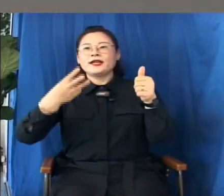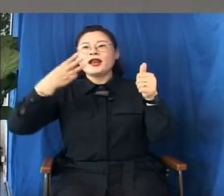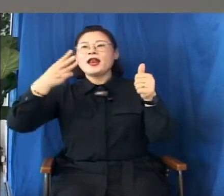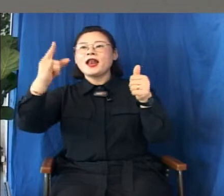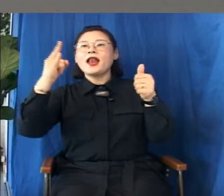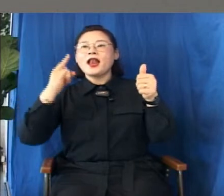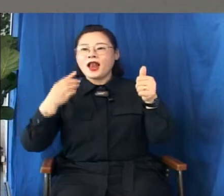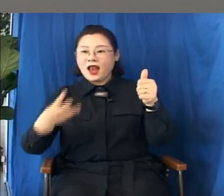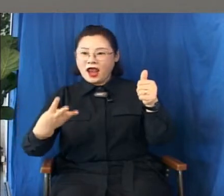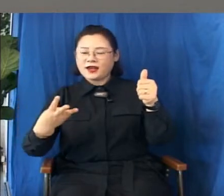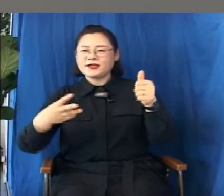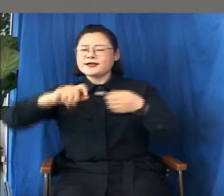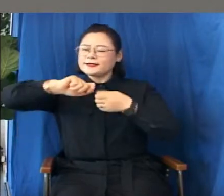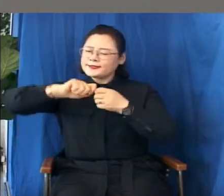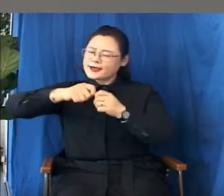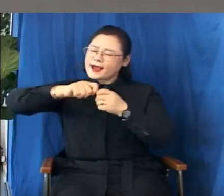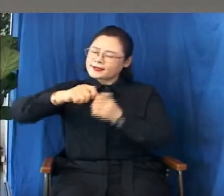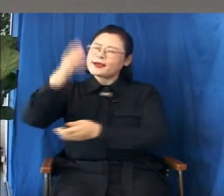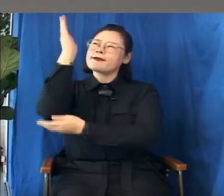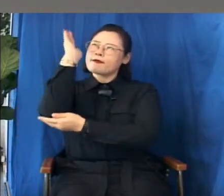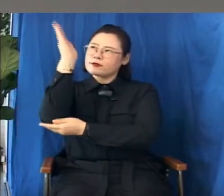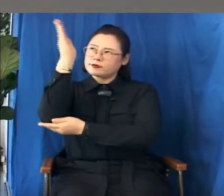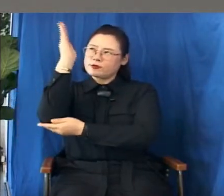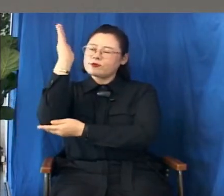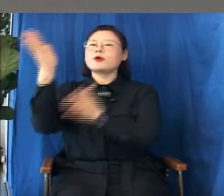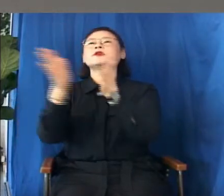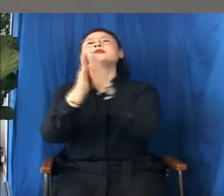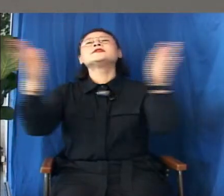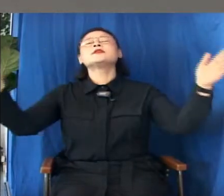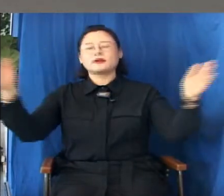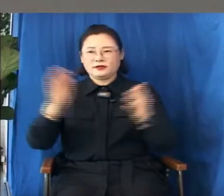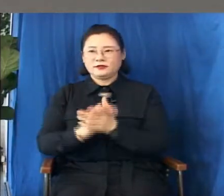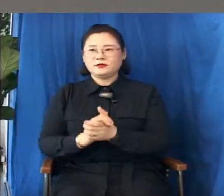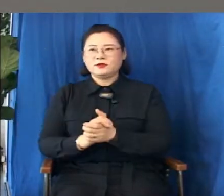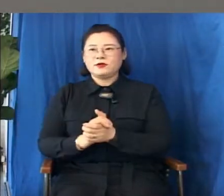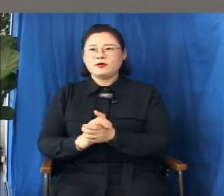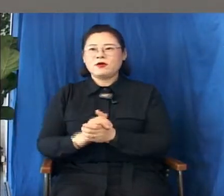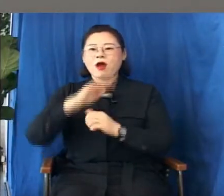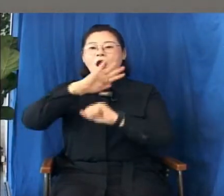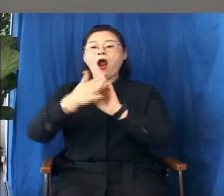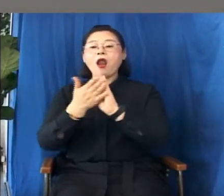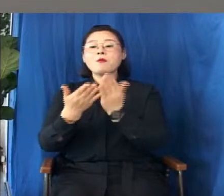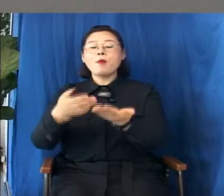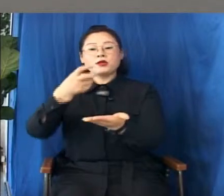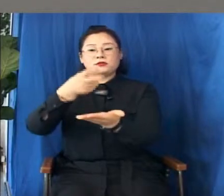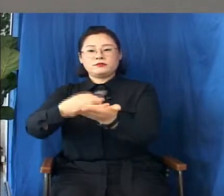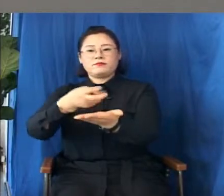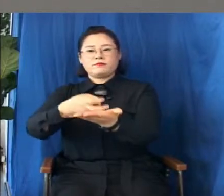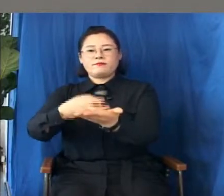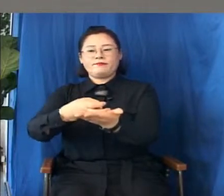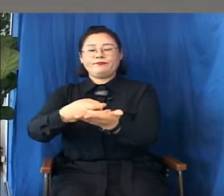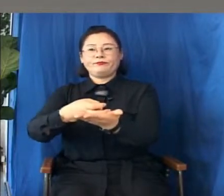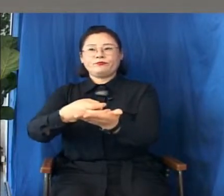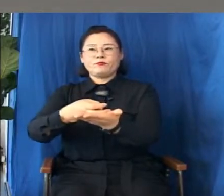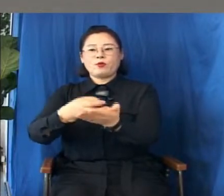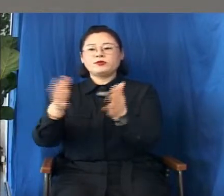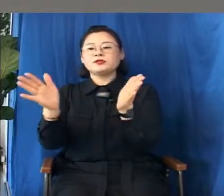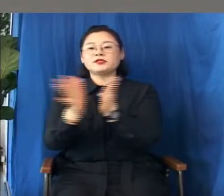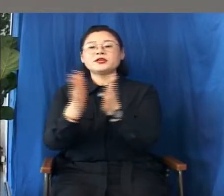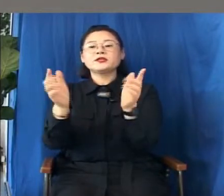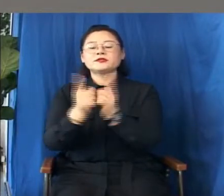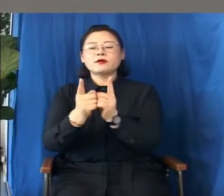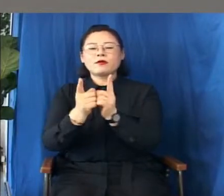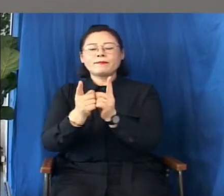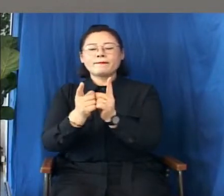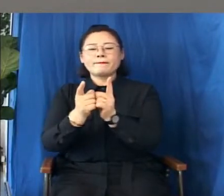하기 시작한 겁니다. 이 힐렐이 그곳에 와서 율법을 집중 분석해가지고 그것을